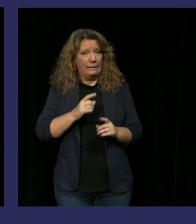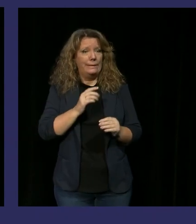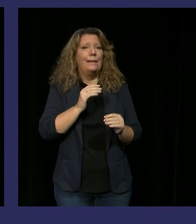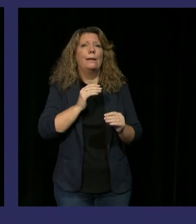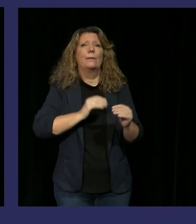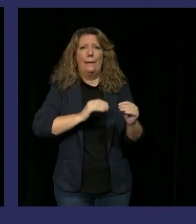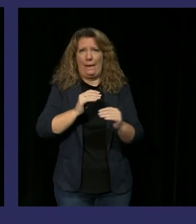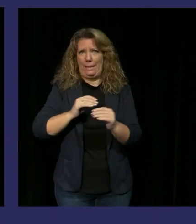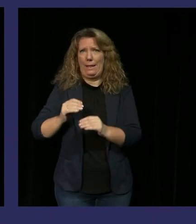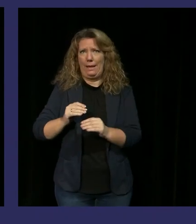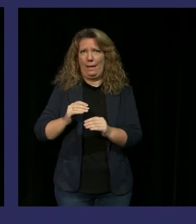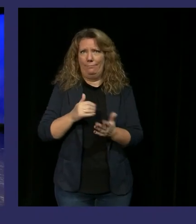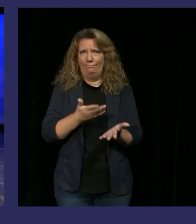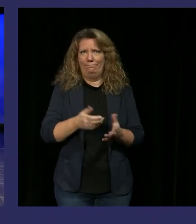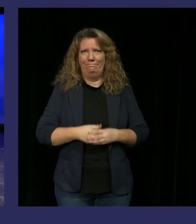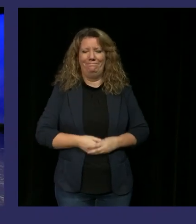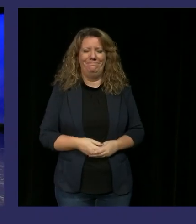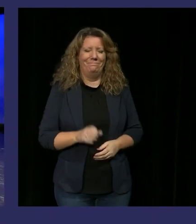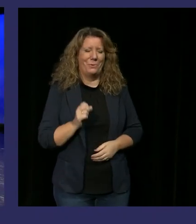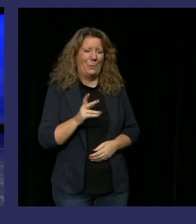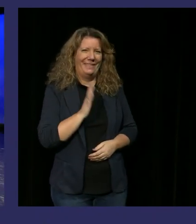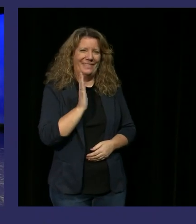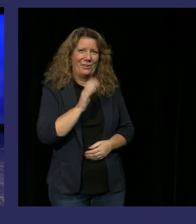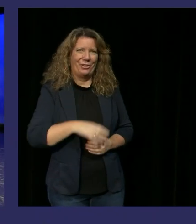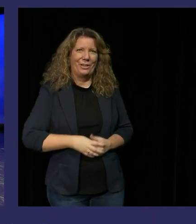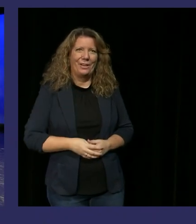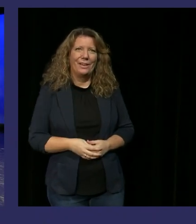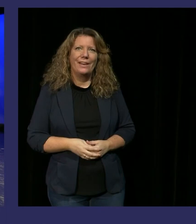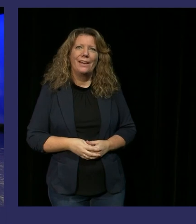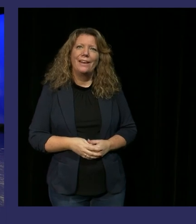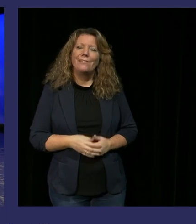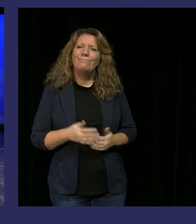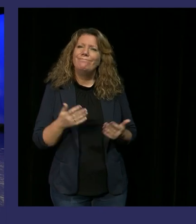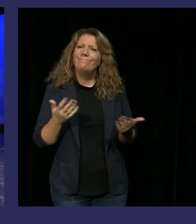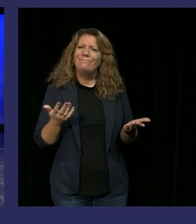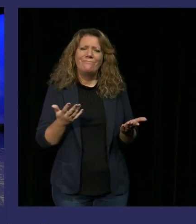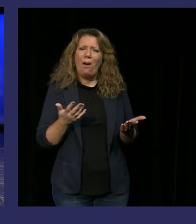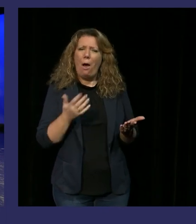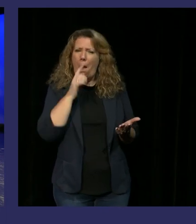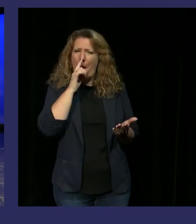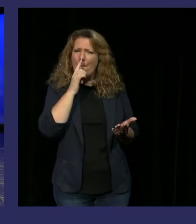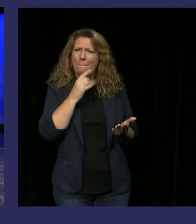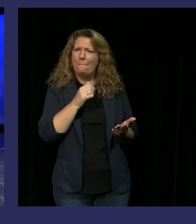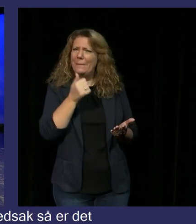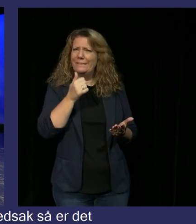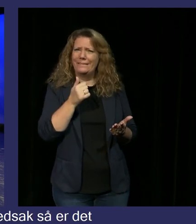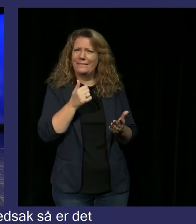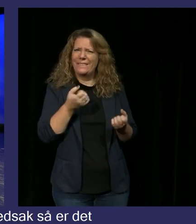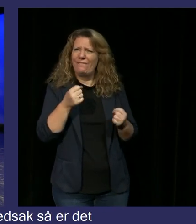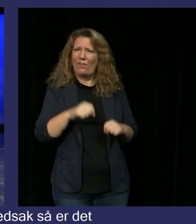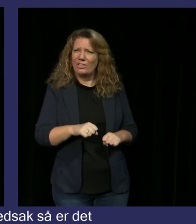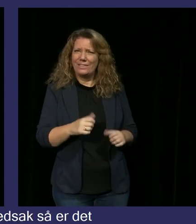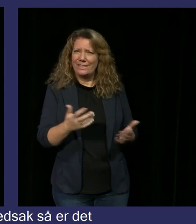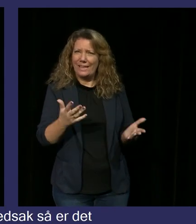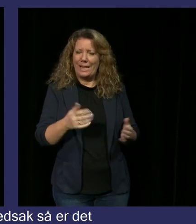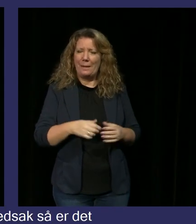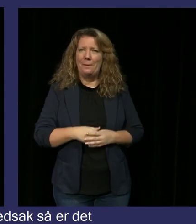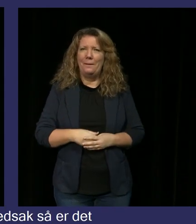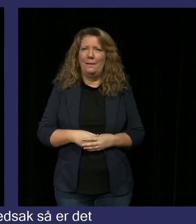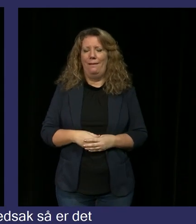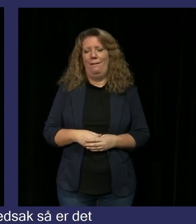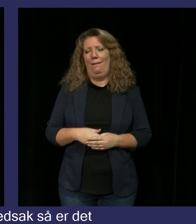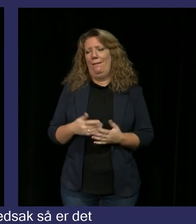det. Takk for det. Hva vil du si har vært det vanskeligste? Det jo mange elementer,